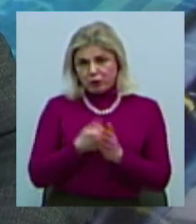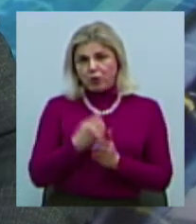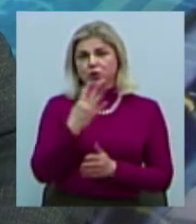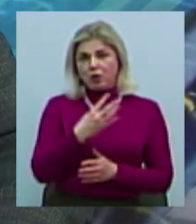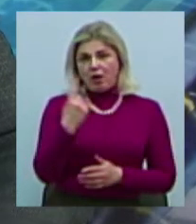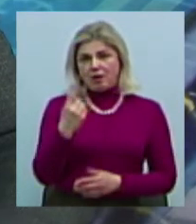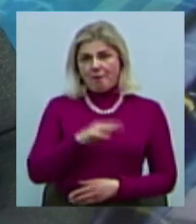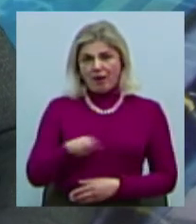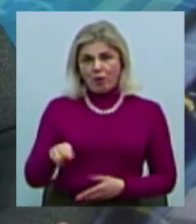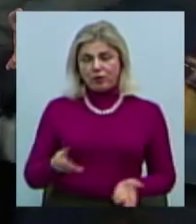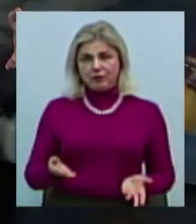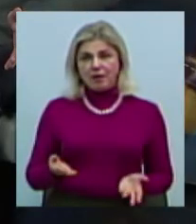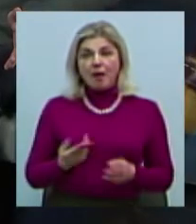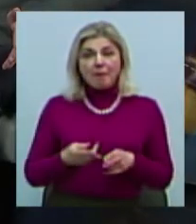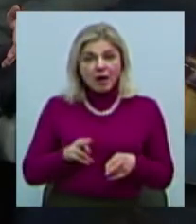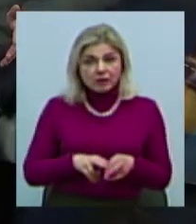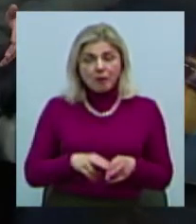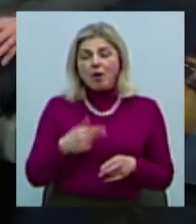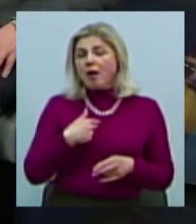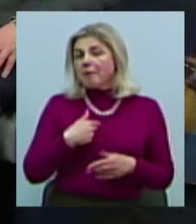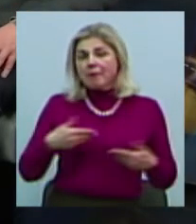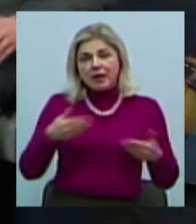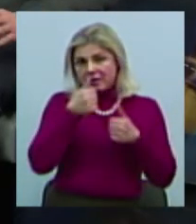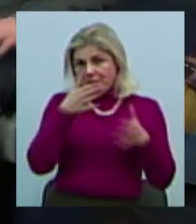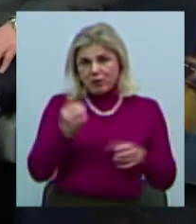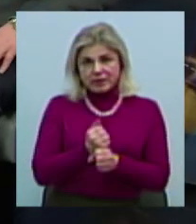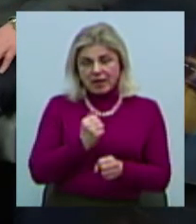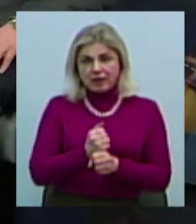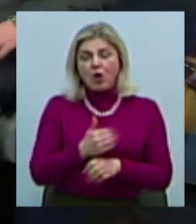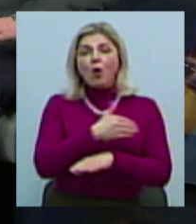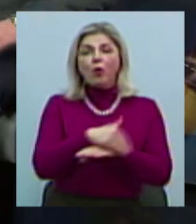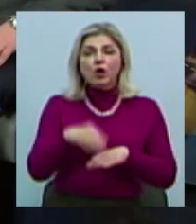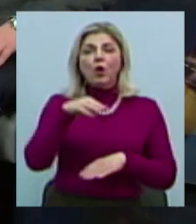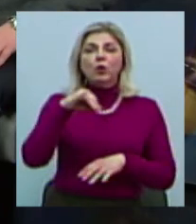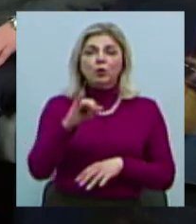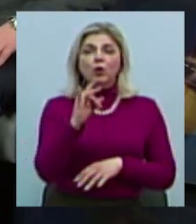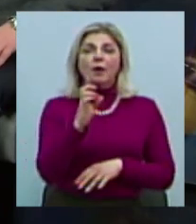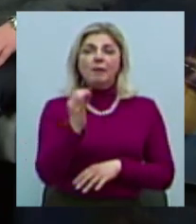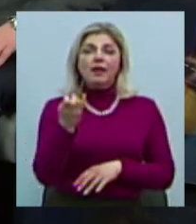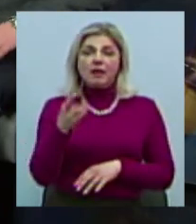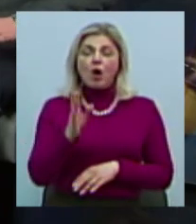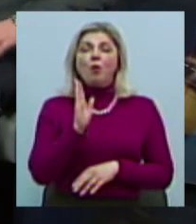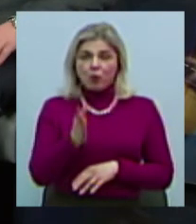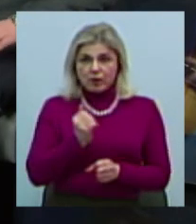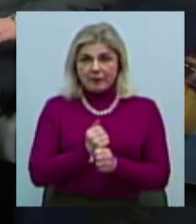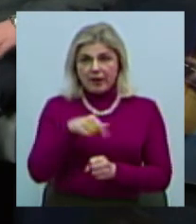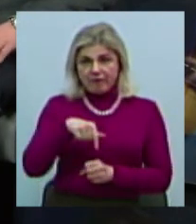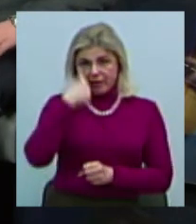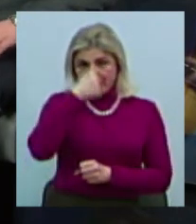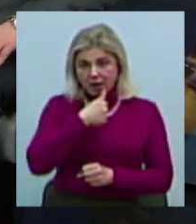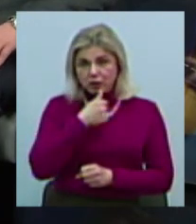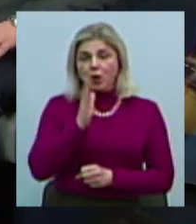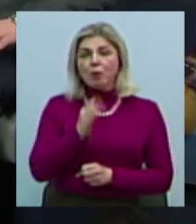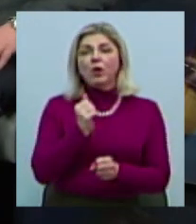миллиона. Поэтому мы не в состоянии сделать. Турбину, да, мы забили, турбину мы будем делать в этом году. И будем делать